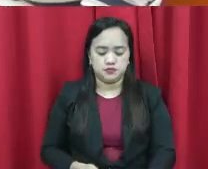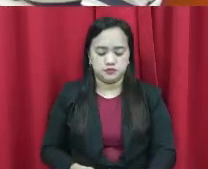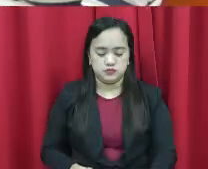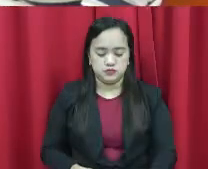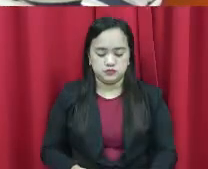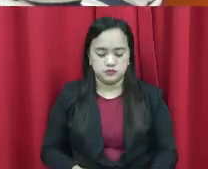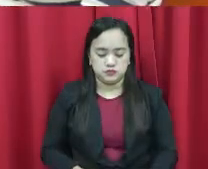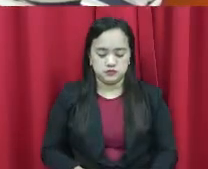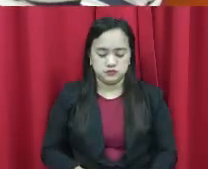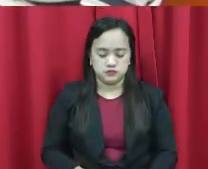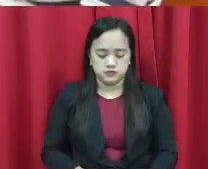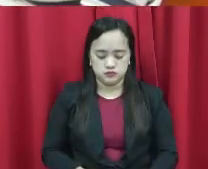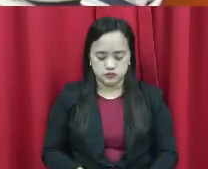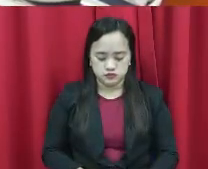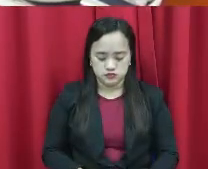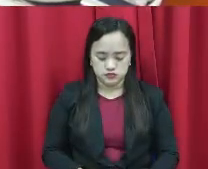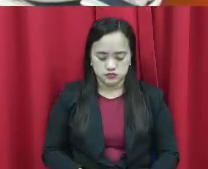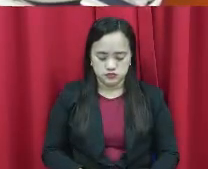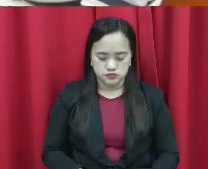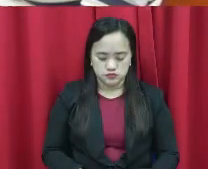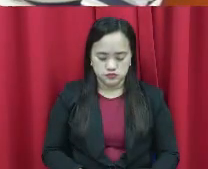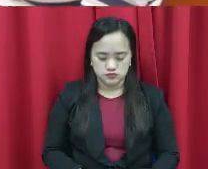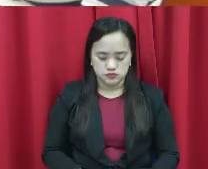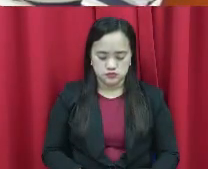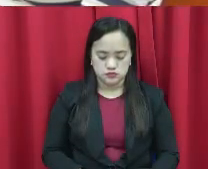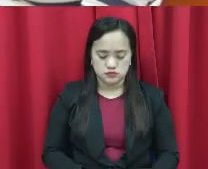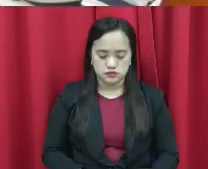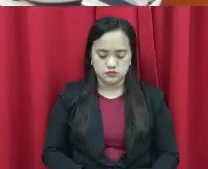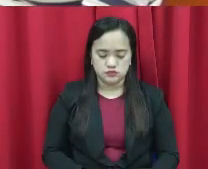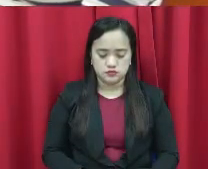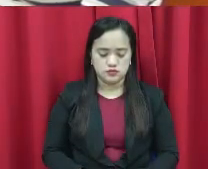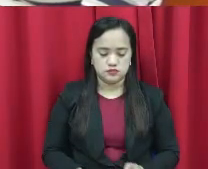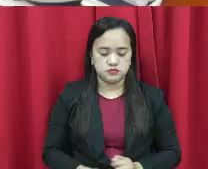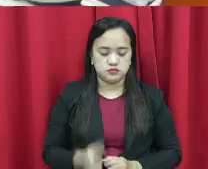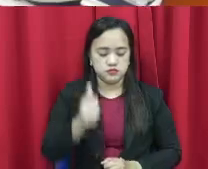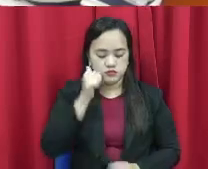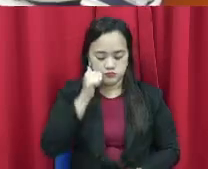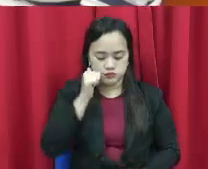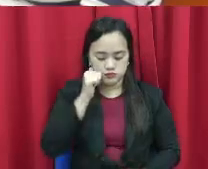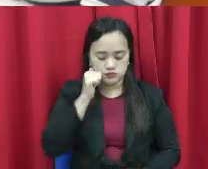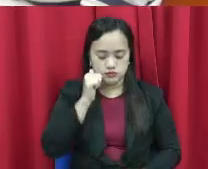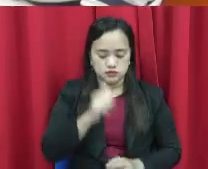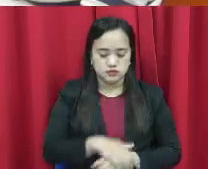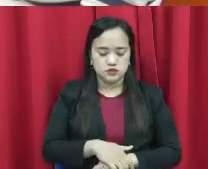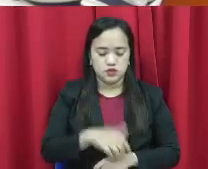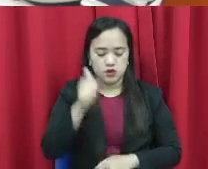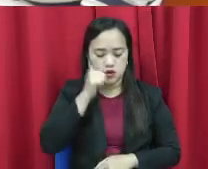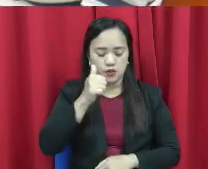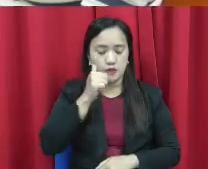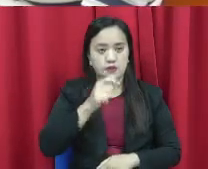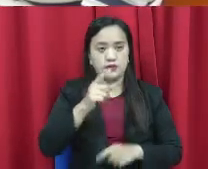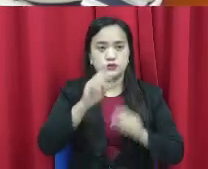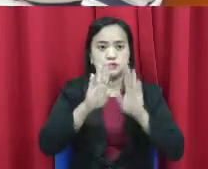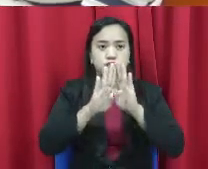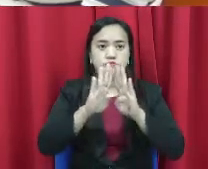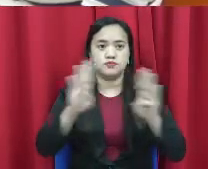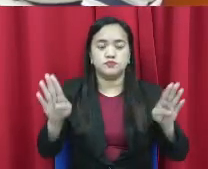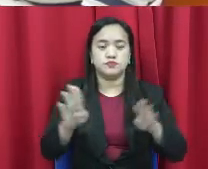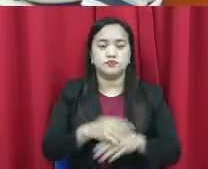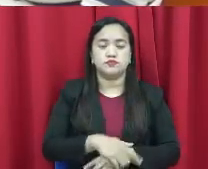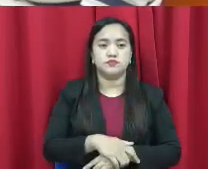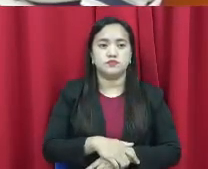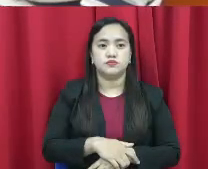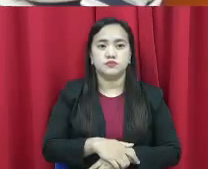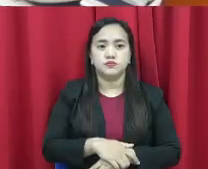ka open ka halimbawa ayaw mo nung ginawa niya ayaw mo nung naging desisyon niya open ka rin sa kanya na sabihin na huwag na lang kasi siya